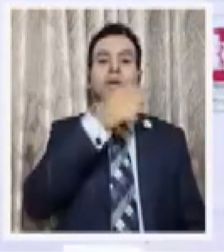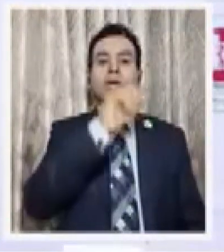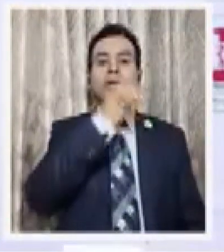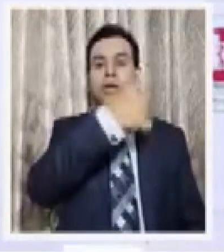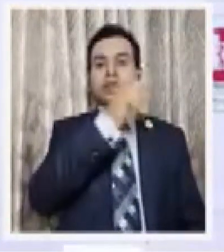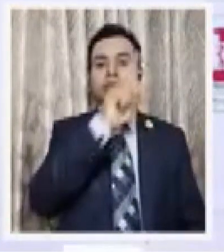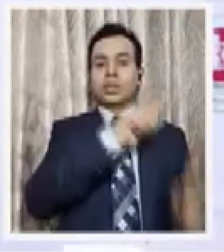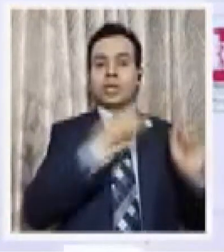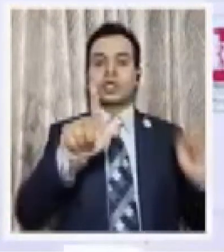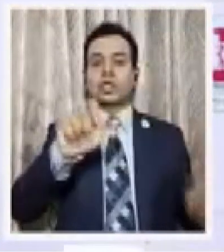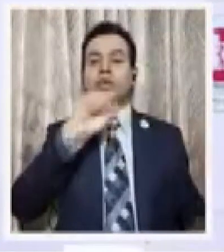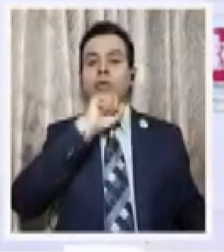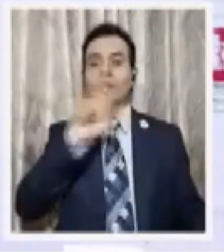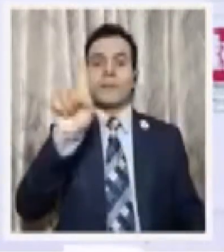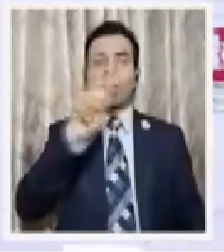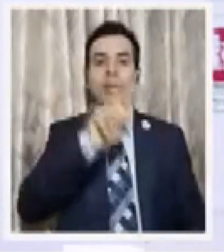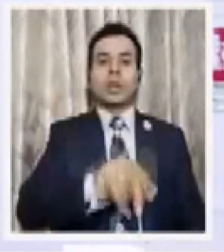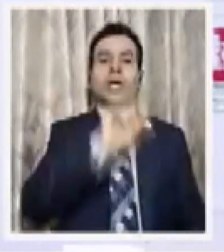41-50 বছর 7 জন,